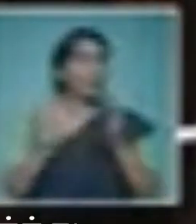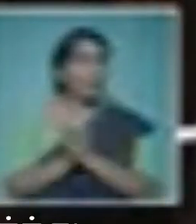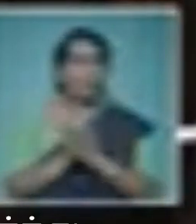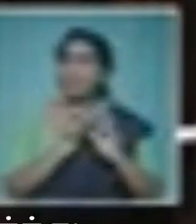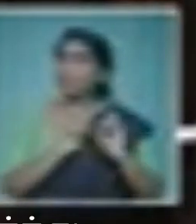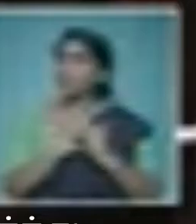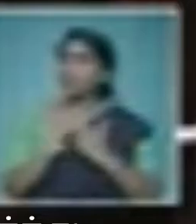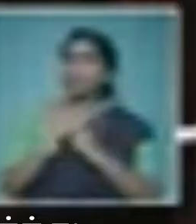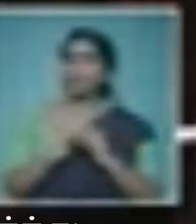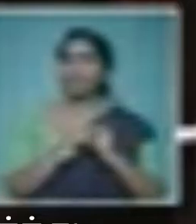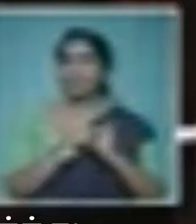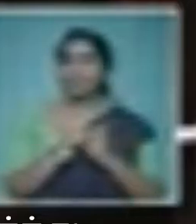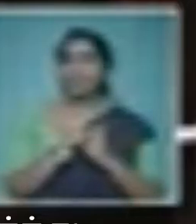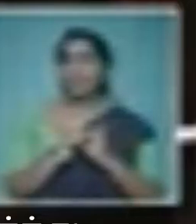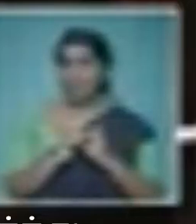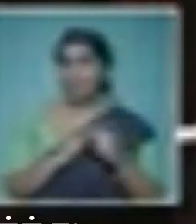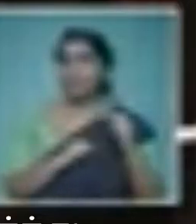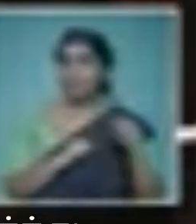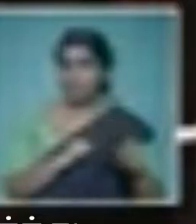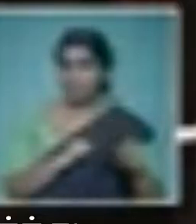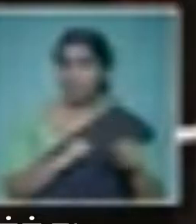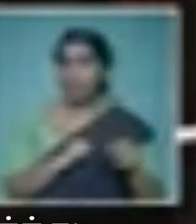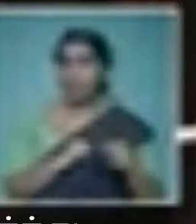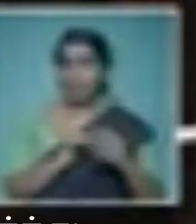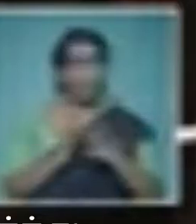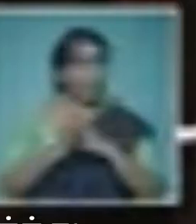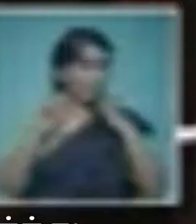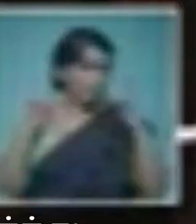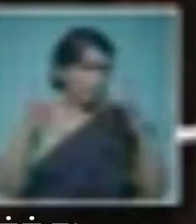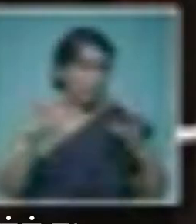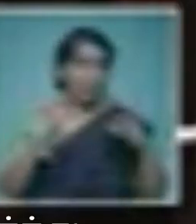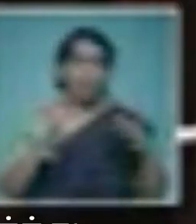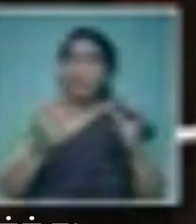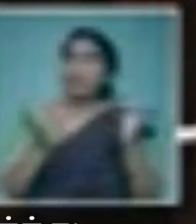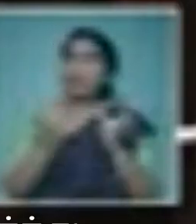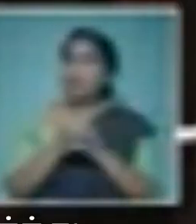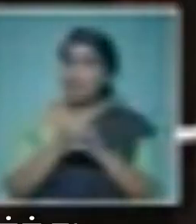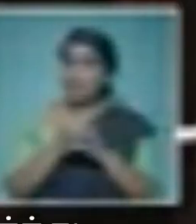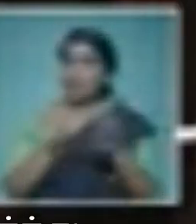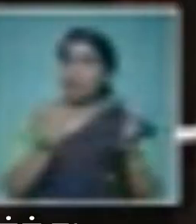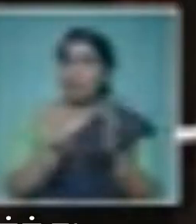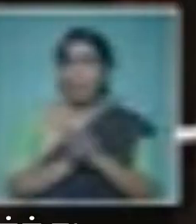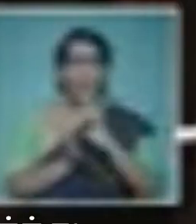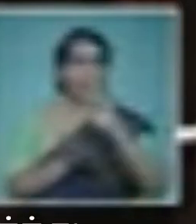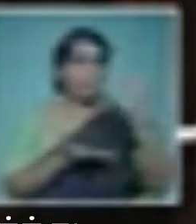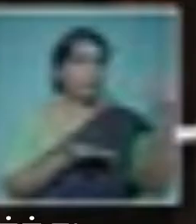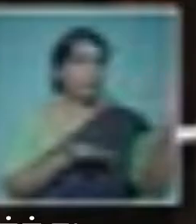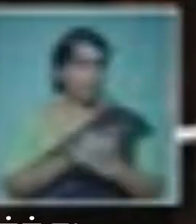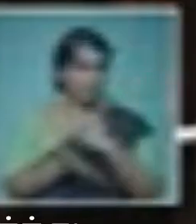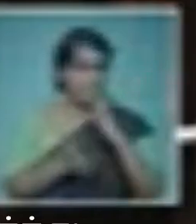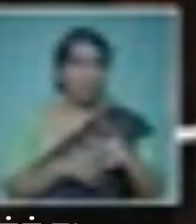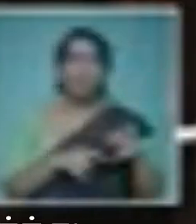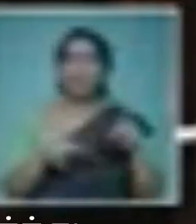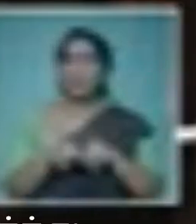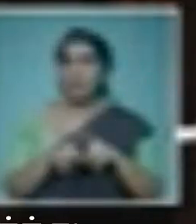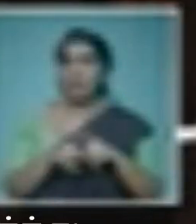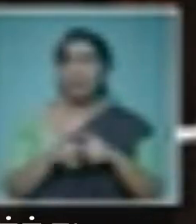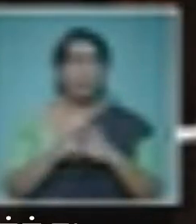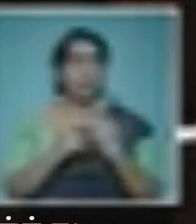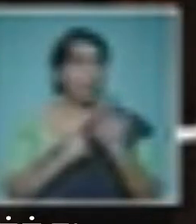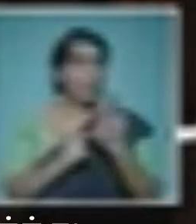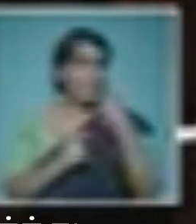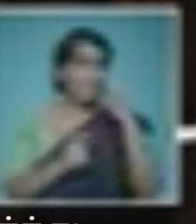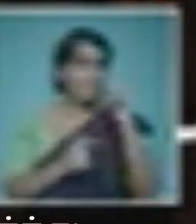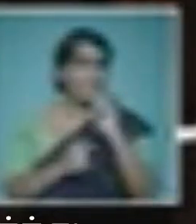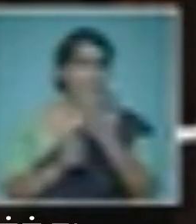பெரும்பான்மை சமூகத்தின் அரசாங்கத்தினால் ஏமாற்றப்பட்டதுக்கு பின்புதான் அவருடைய கையிலே இருந்த பேனாவை பறித்து அவங்களுடைய கையிலே ஆயுதம்